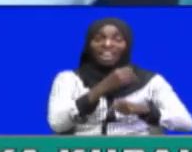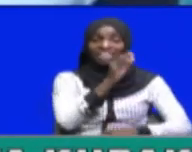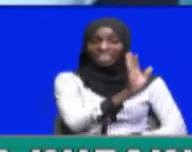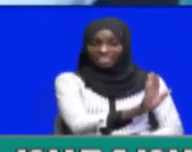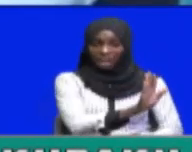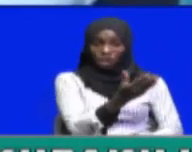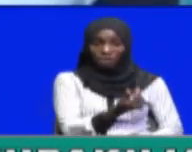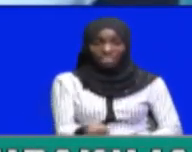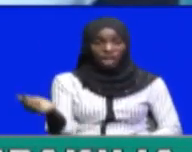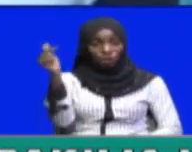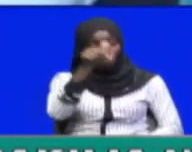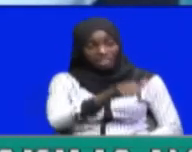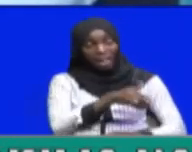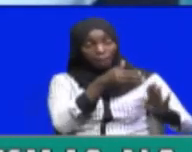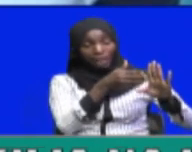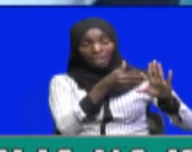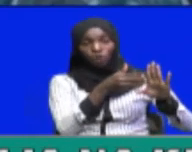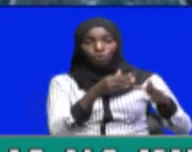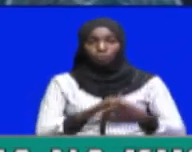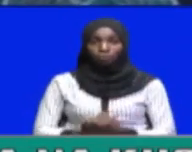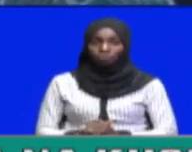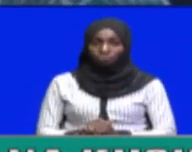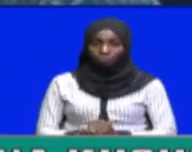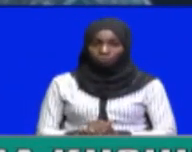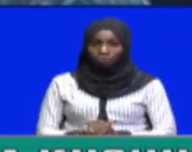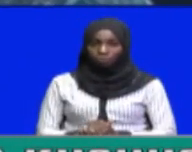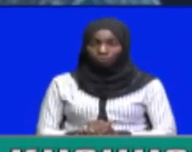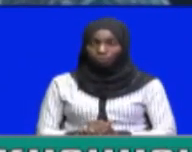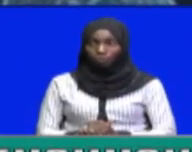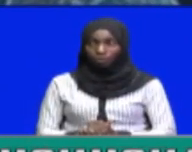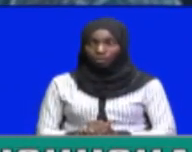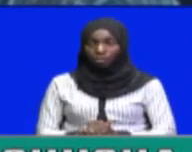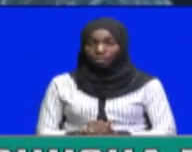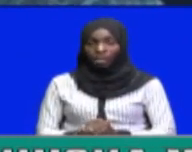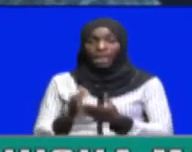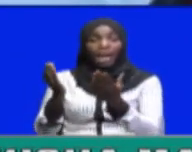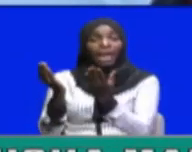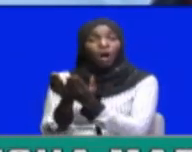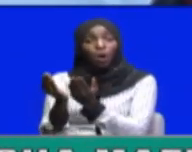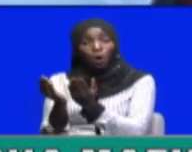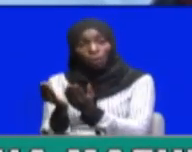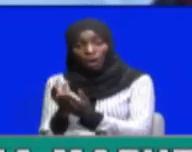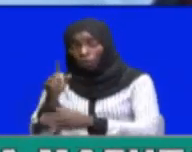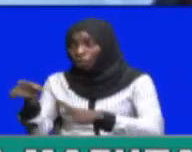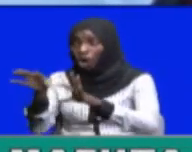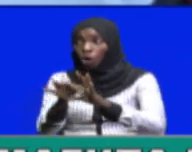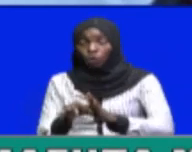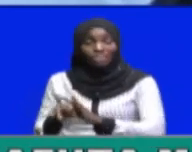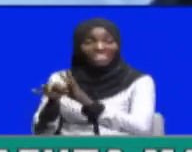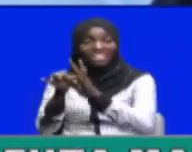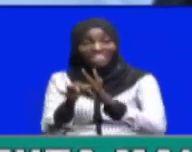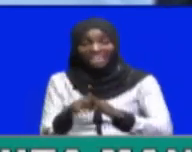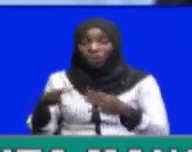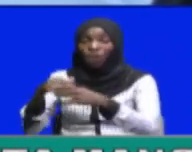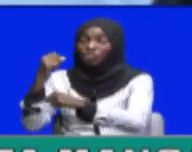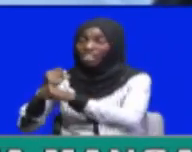kuweza kufikisha taarifa sahihi kwa wananchi. Ushirikiano baina ya ZBC na wanaoitumikia ZBC. Kwamba watu